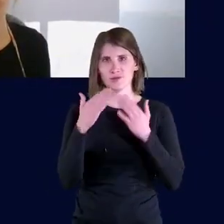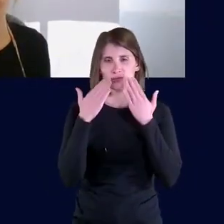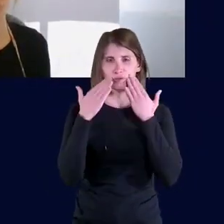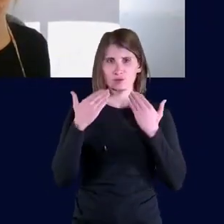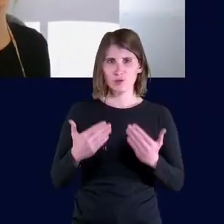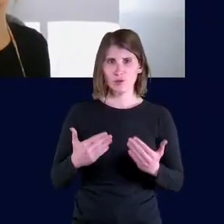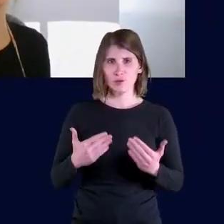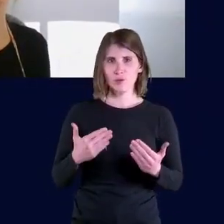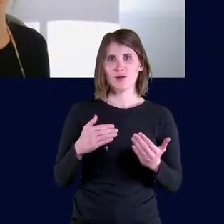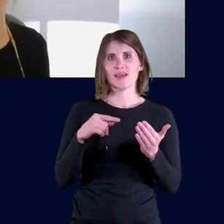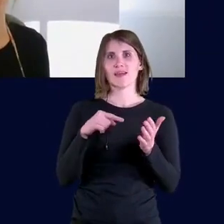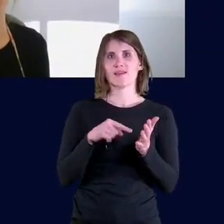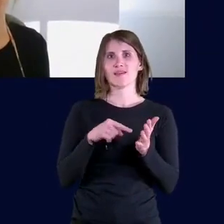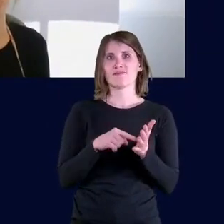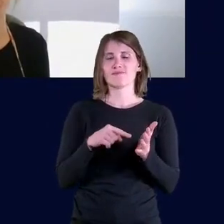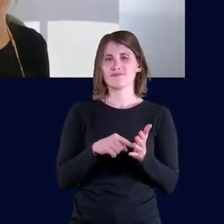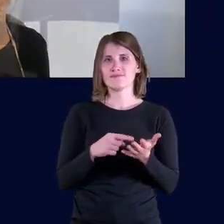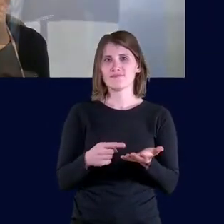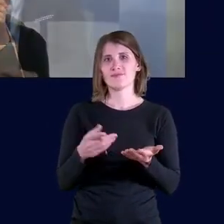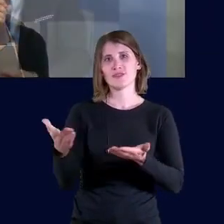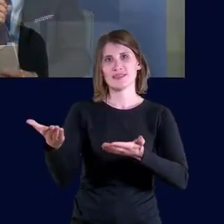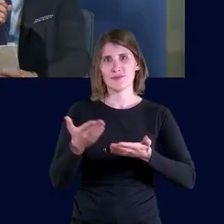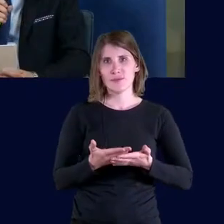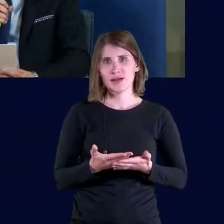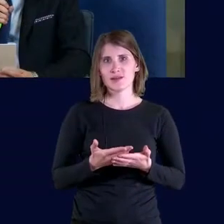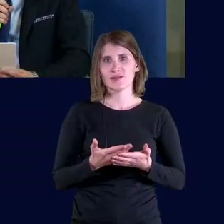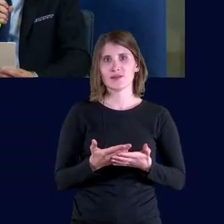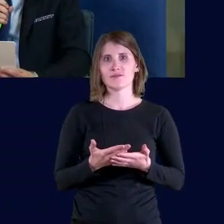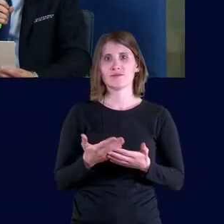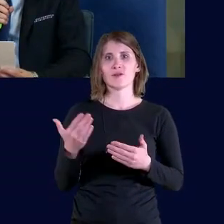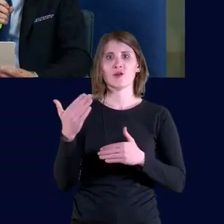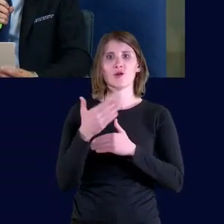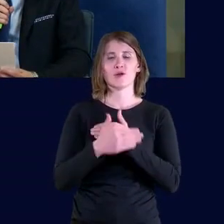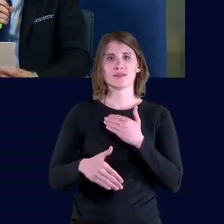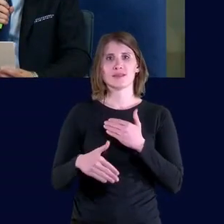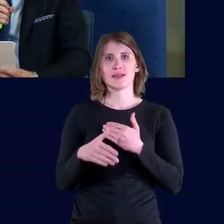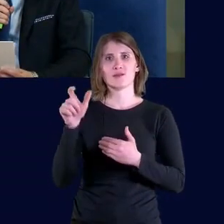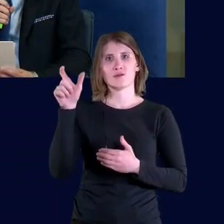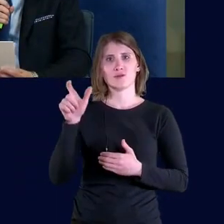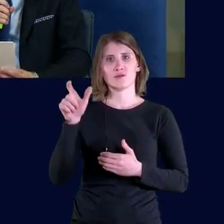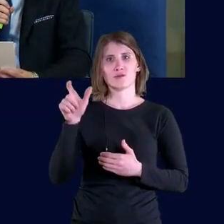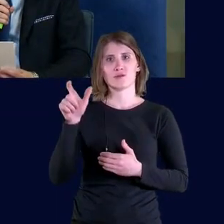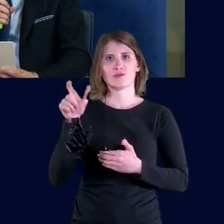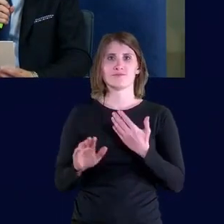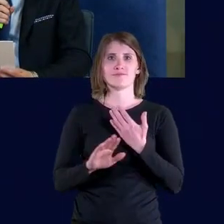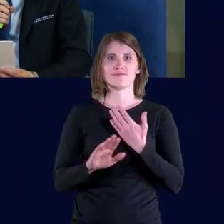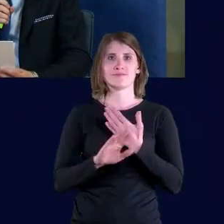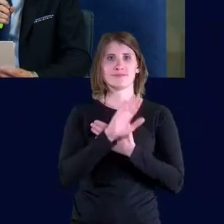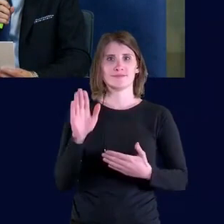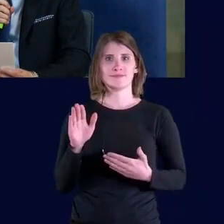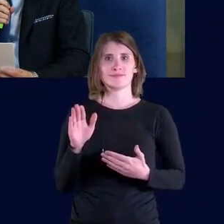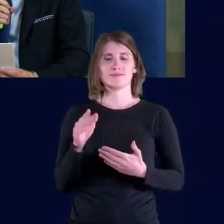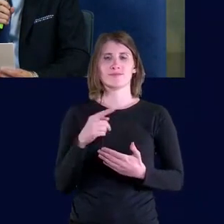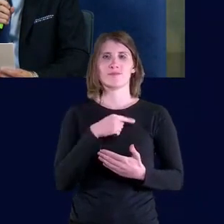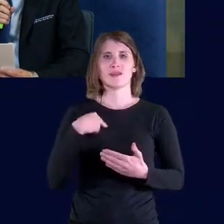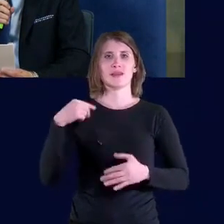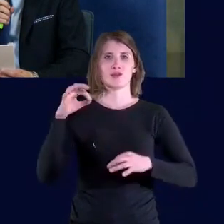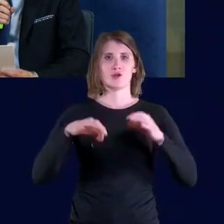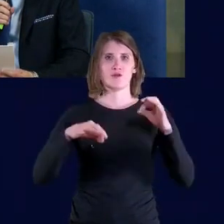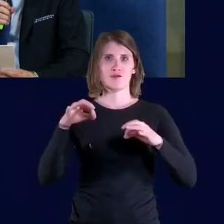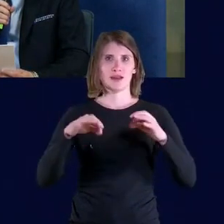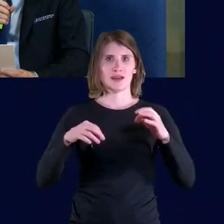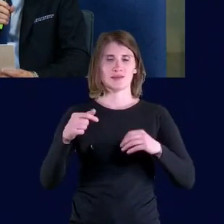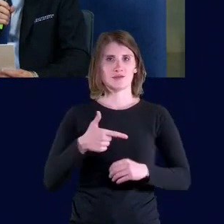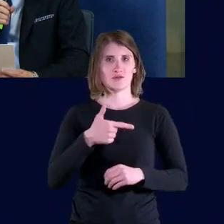dziękuję za wystąpienie i zapraszam ostatnią agentkę naszej konferencji